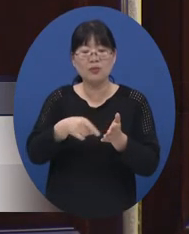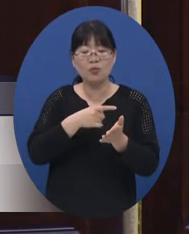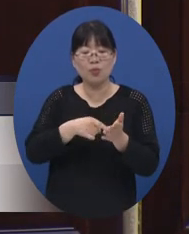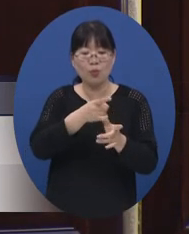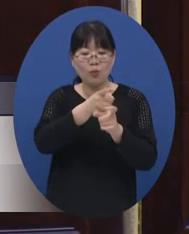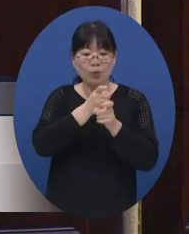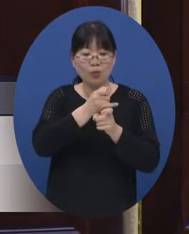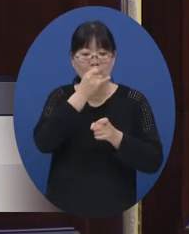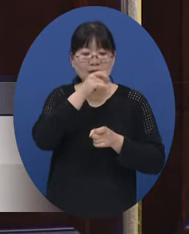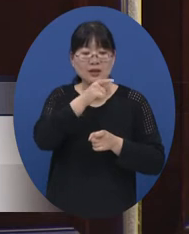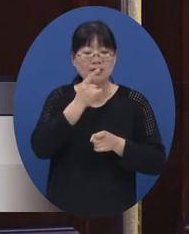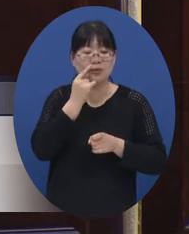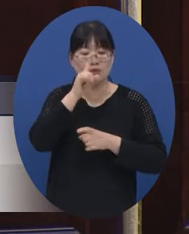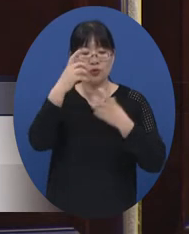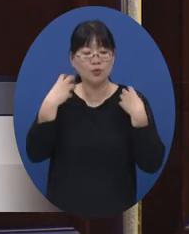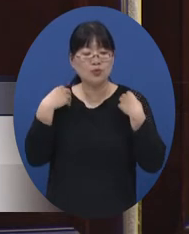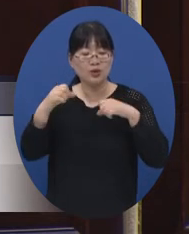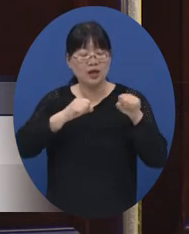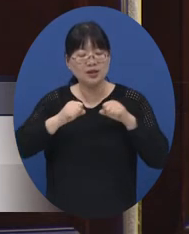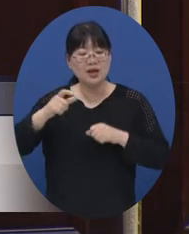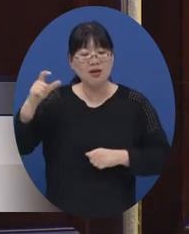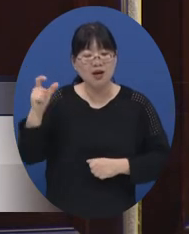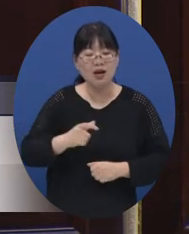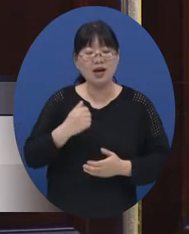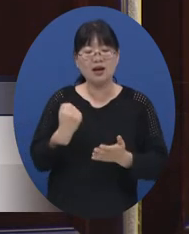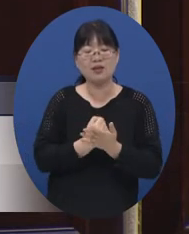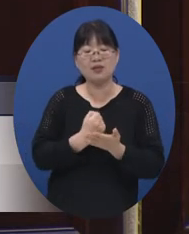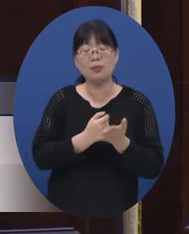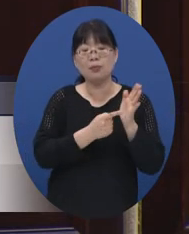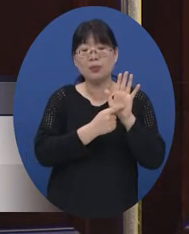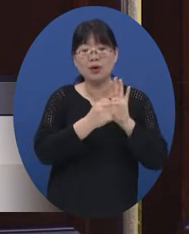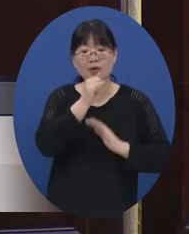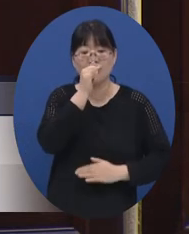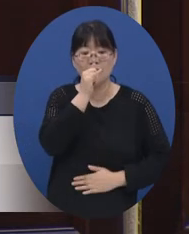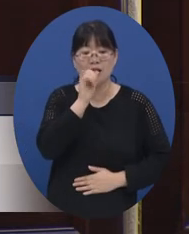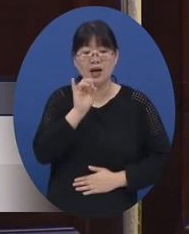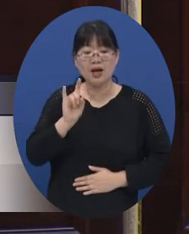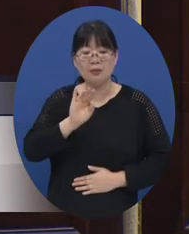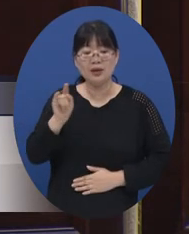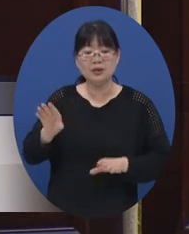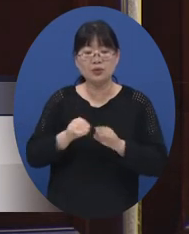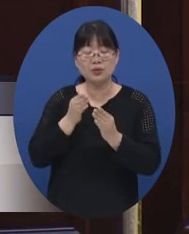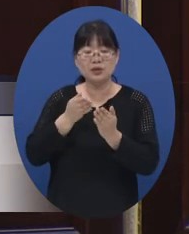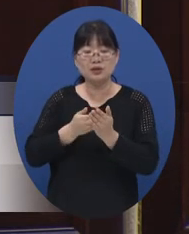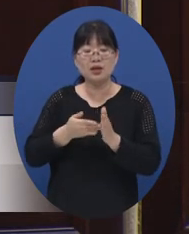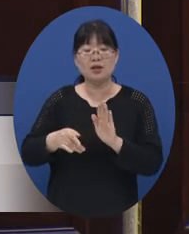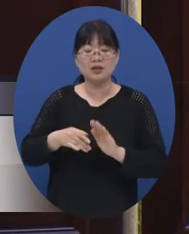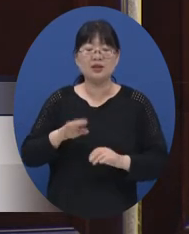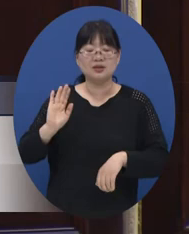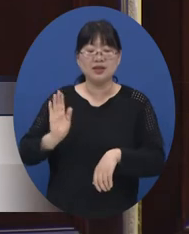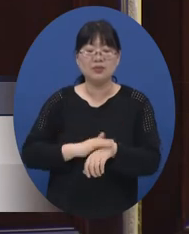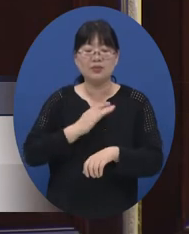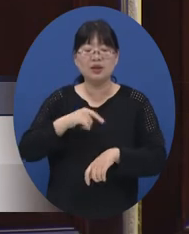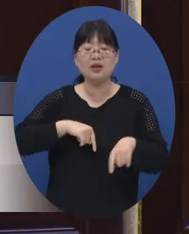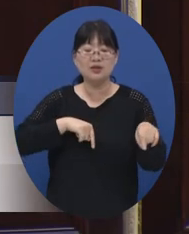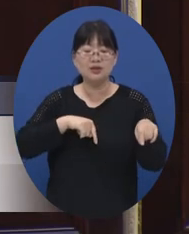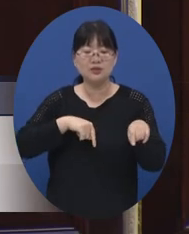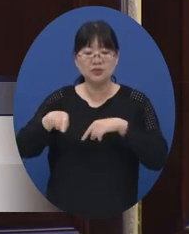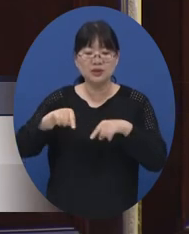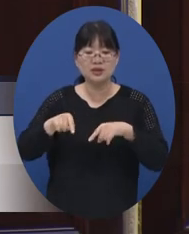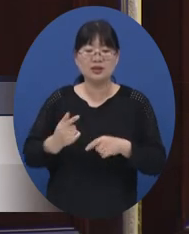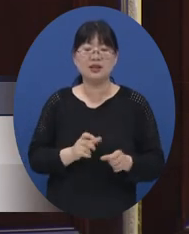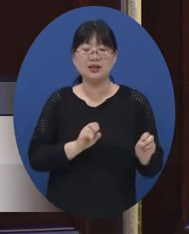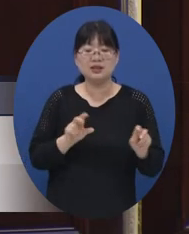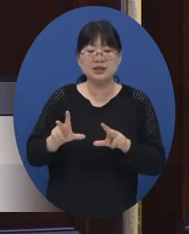보복을 자행하는 일본정부의 행위의 강력한 유감을 표하며 아베 총리는 부당한 조치를 축가